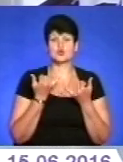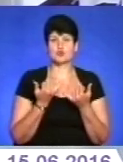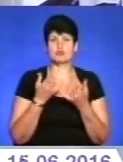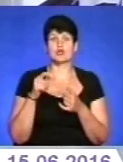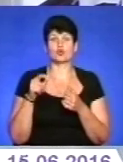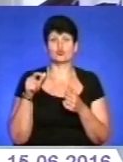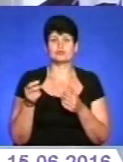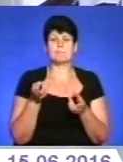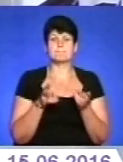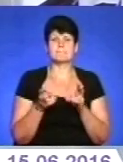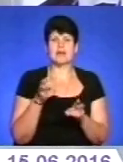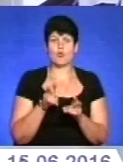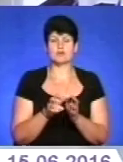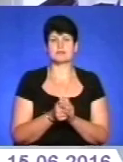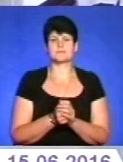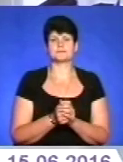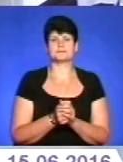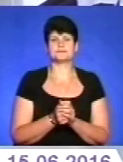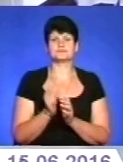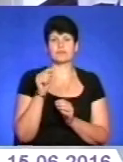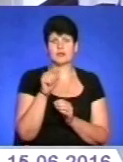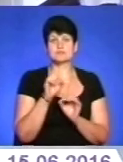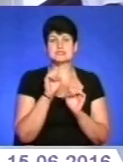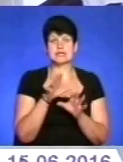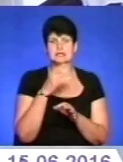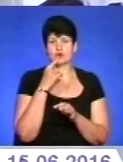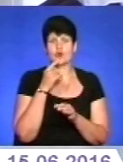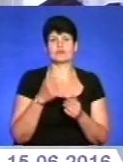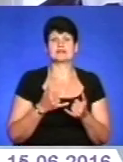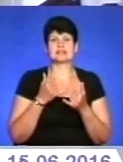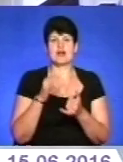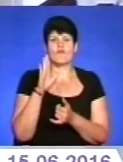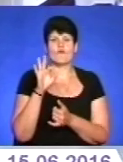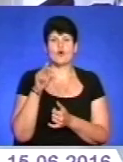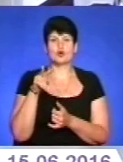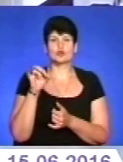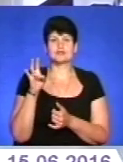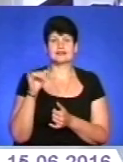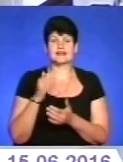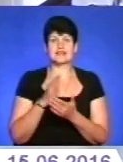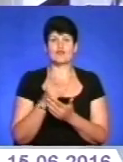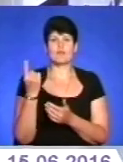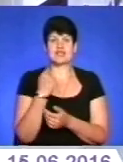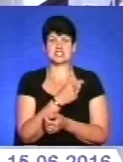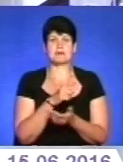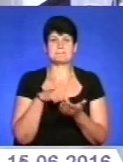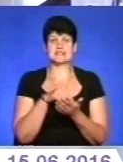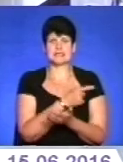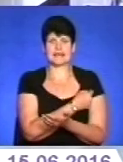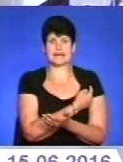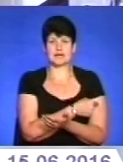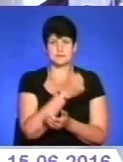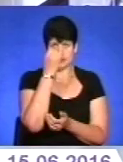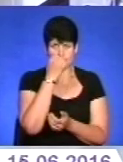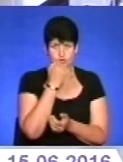люди переважно приходять для того, щоб здати кров для волонтера, який лежить в першій міській лікарні.